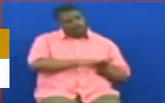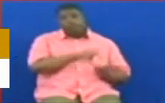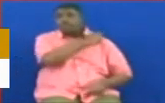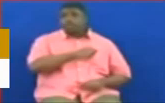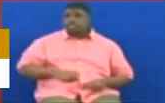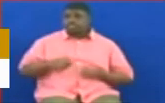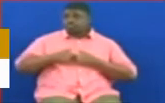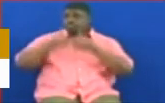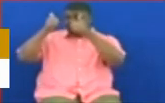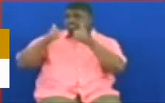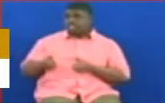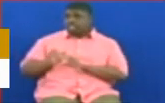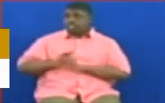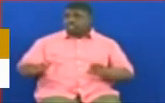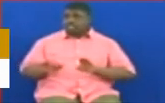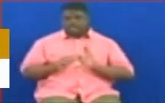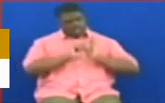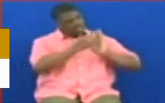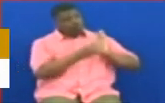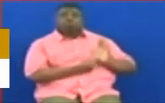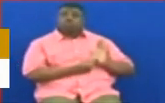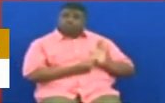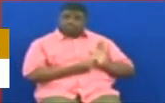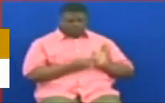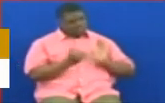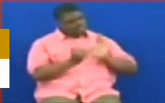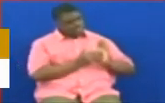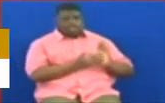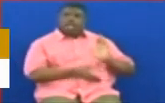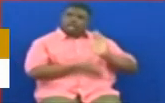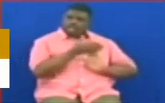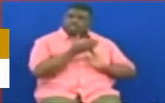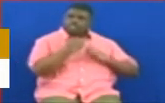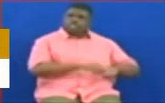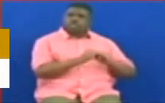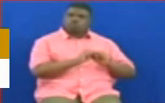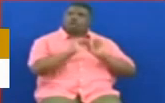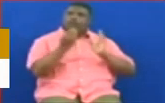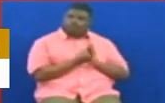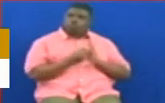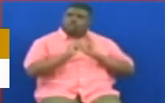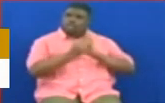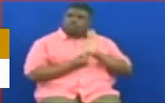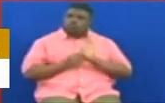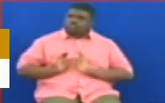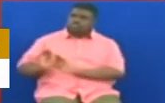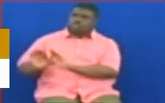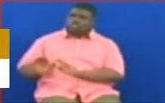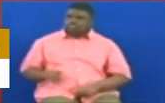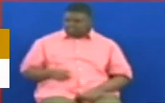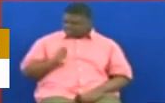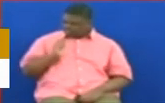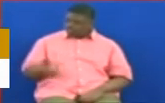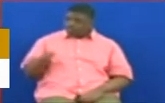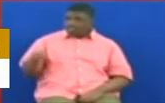nitakuwa nimeshatangaza kanuni na sheria itaanza kutekelezwa pamoja na kanuni zake. Kwa hiyo Mheshimiwa Speaker, tunakupongeza